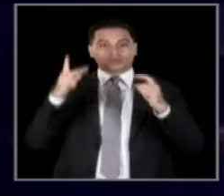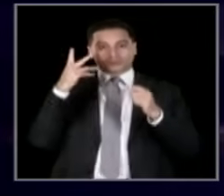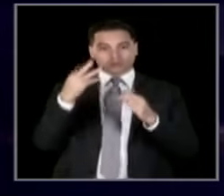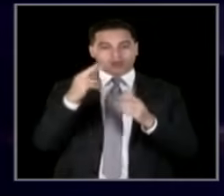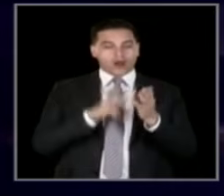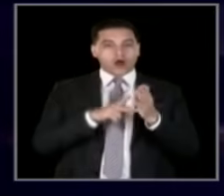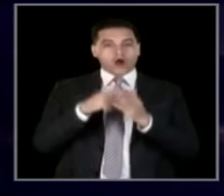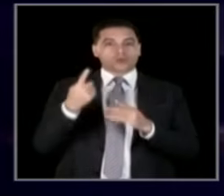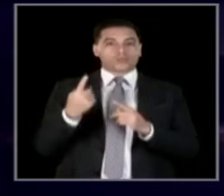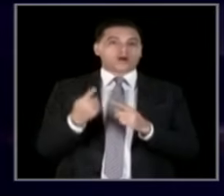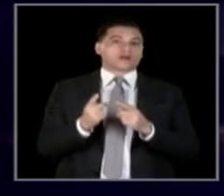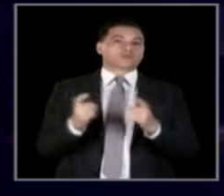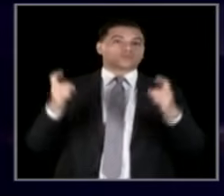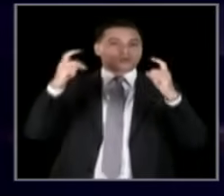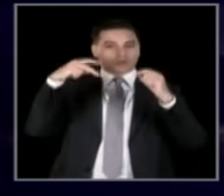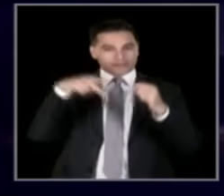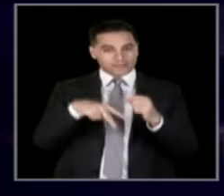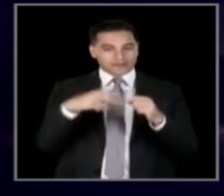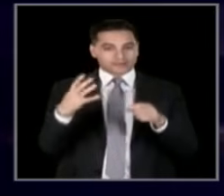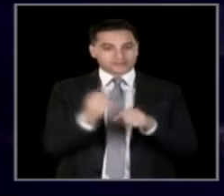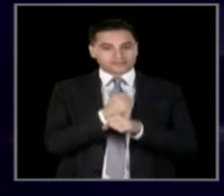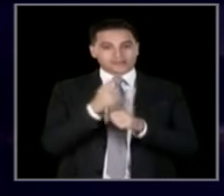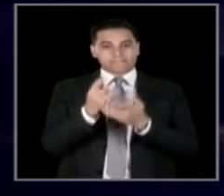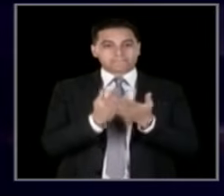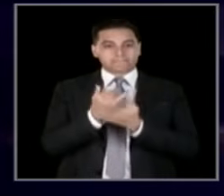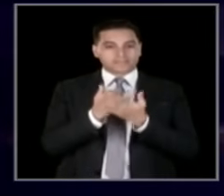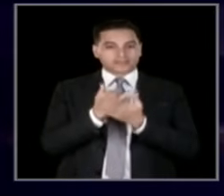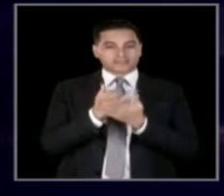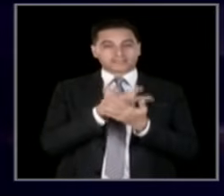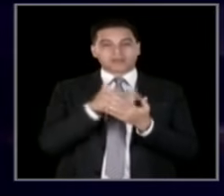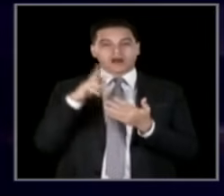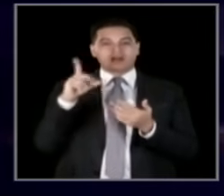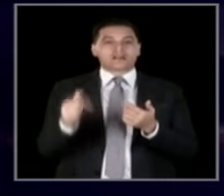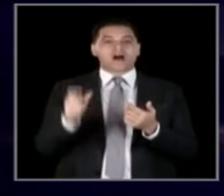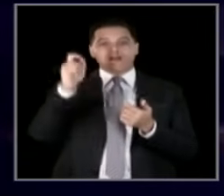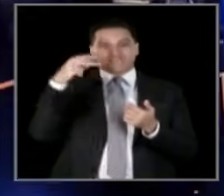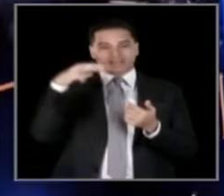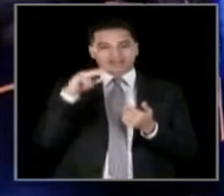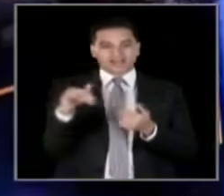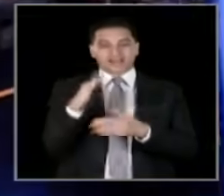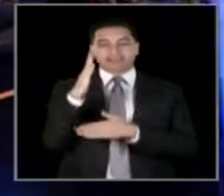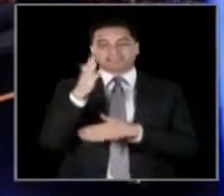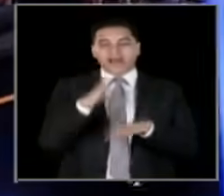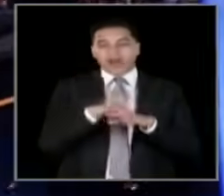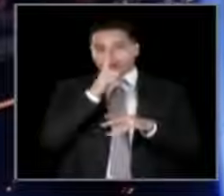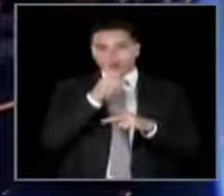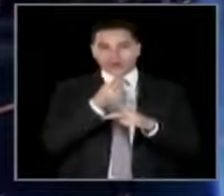الثمانية من طنطا محافظة غربية. نروح كلها مدرسة الرفع الرسمية للغات.